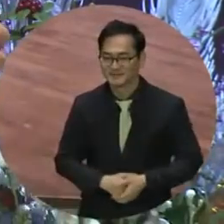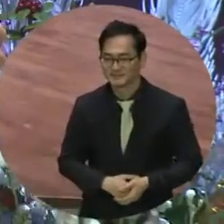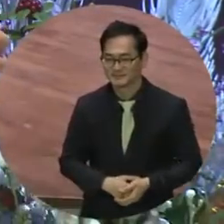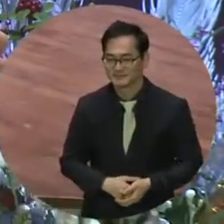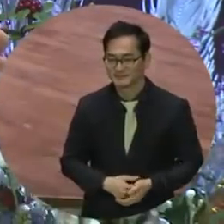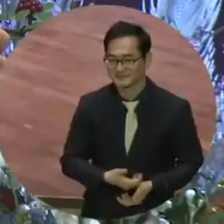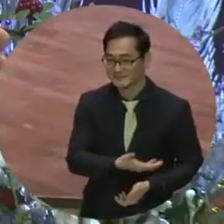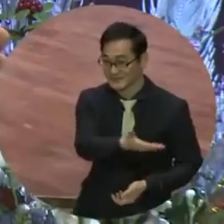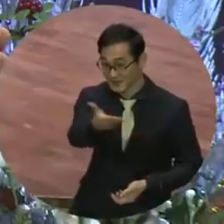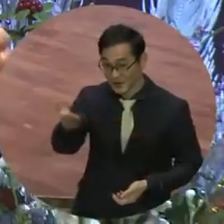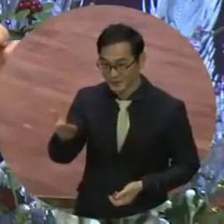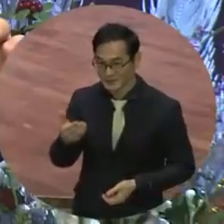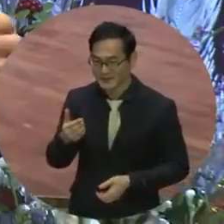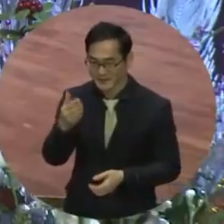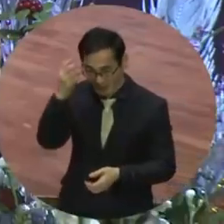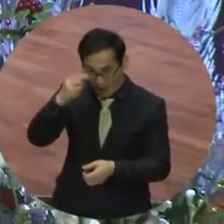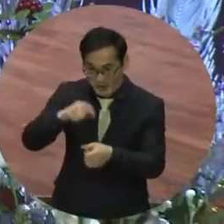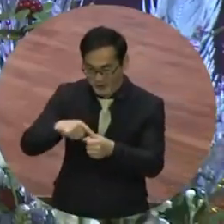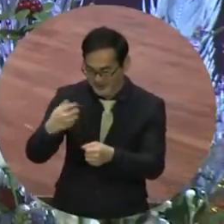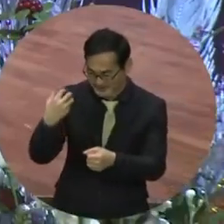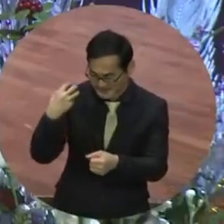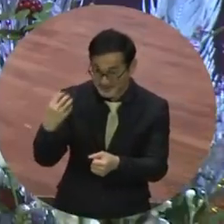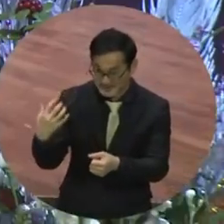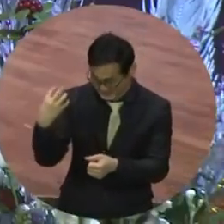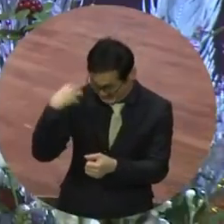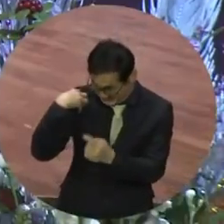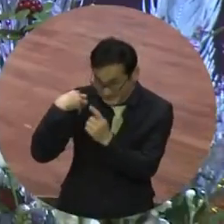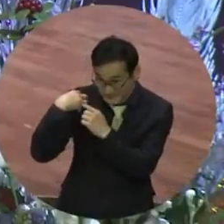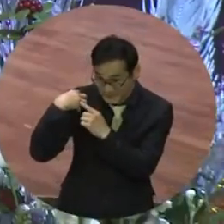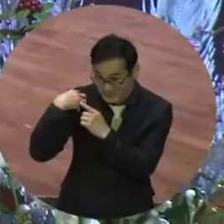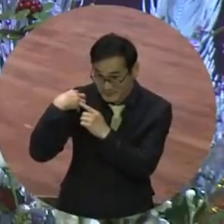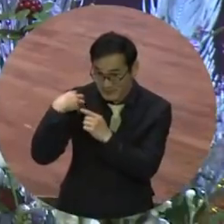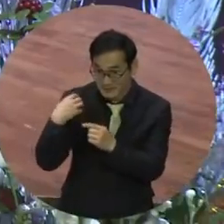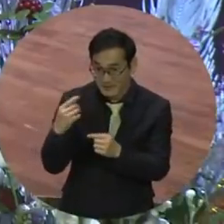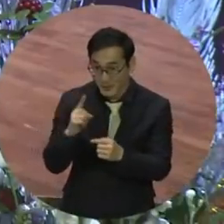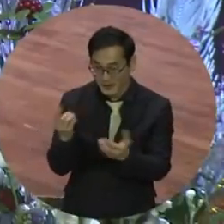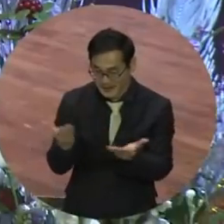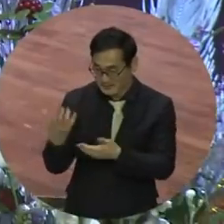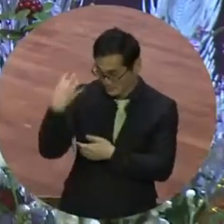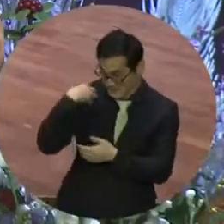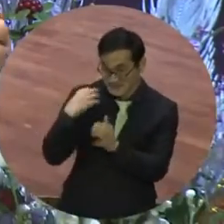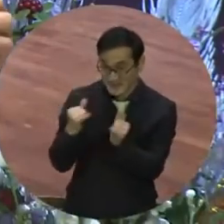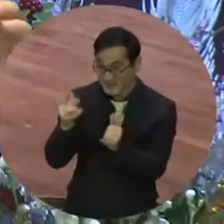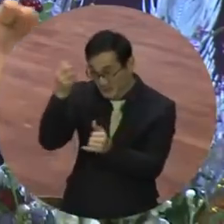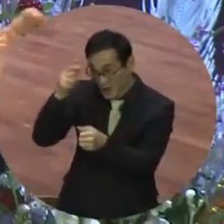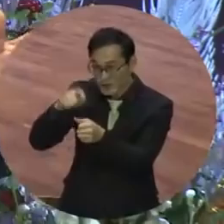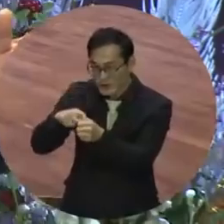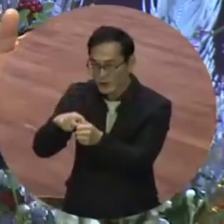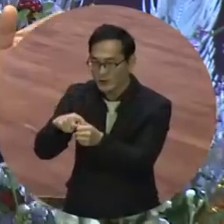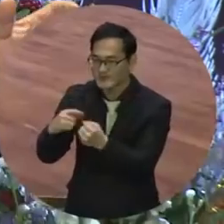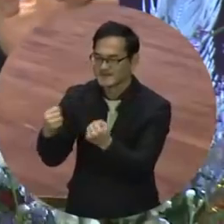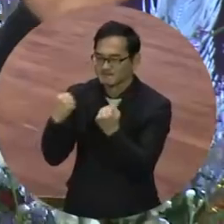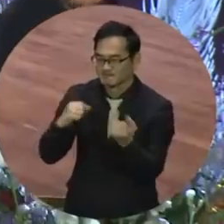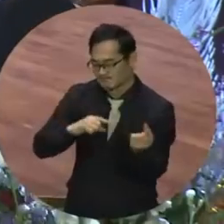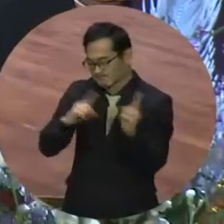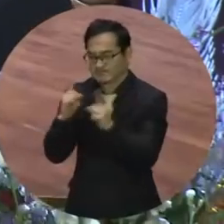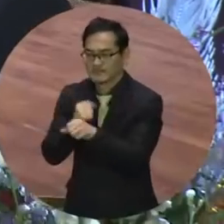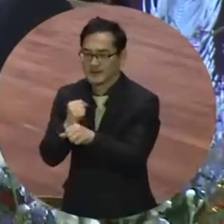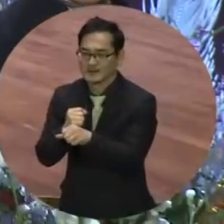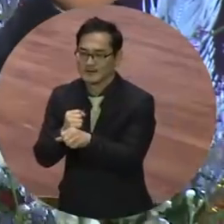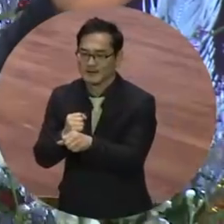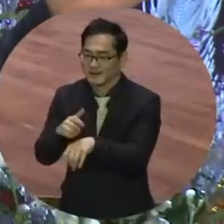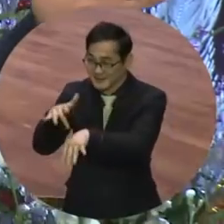누림이 있길 바랍니다. 기도하면요 힘을 주시 하나님 힘. 이, 여러분 보세요. 독수리가 얼마나